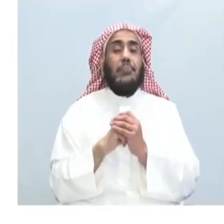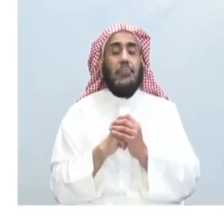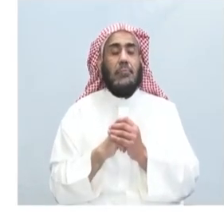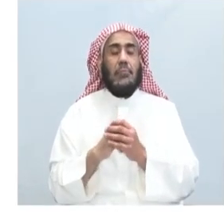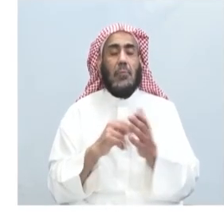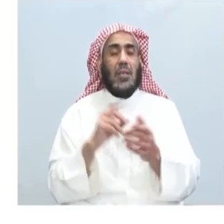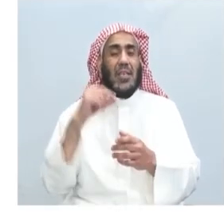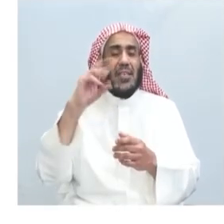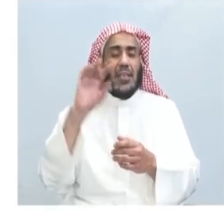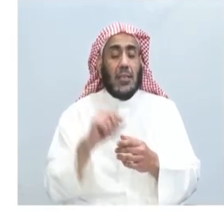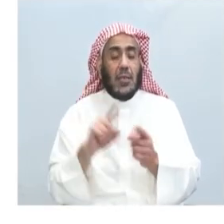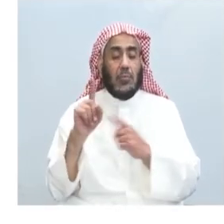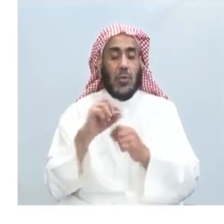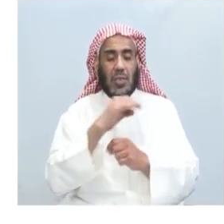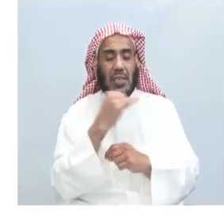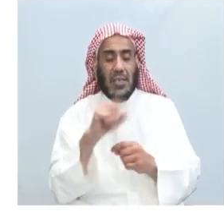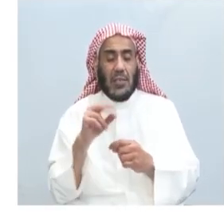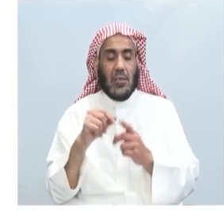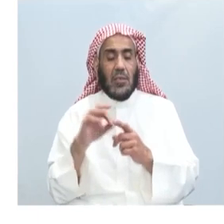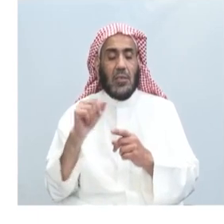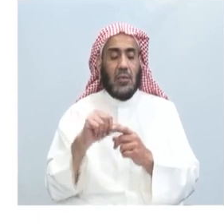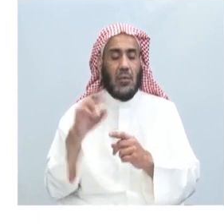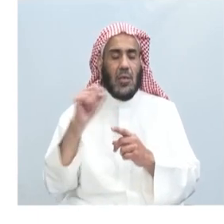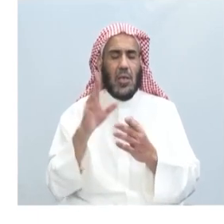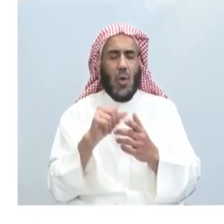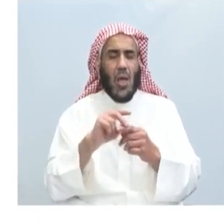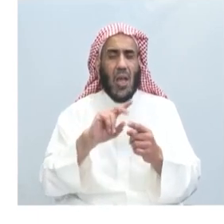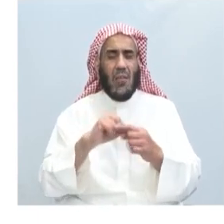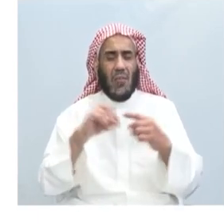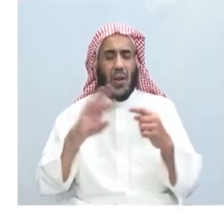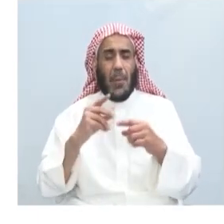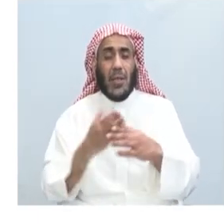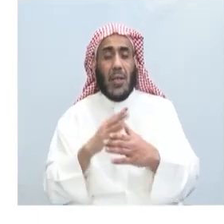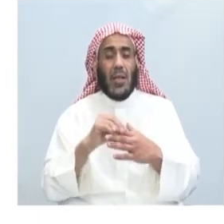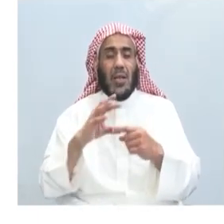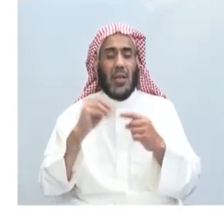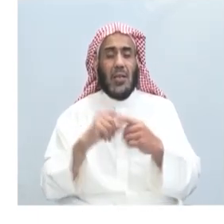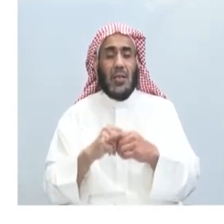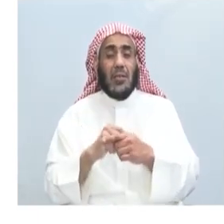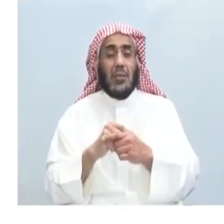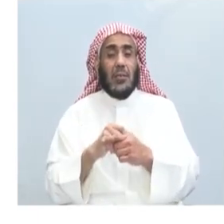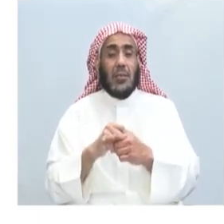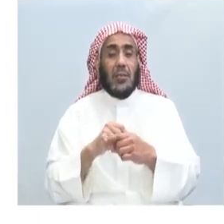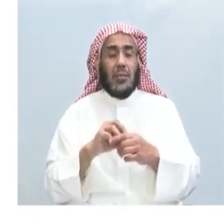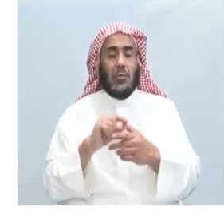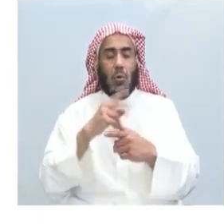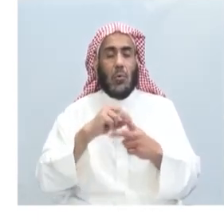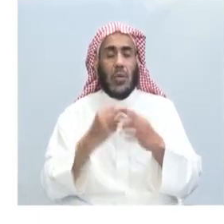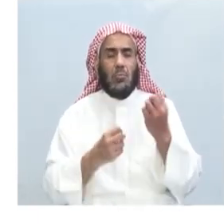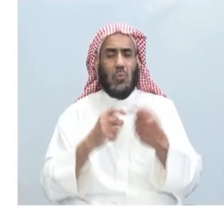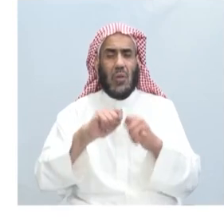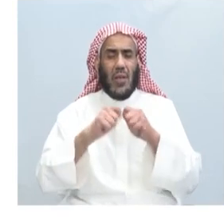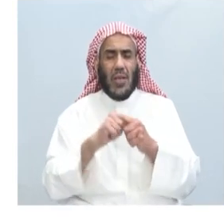طبعا الدلتا اتش ار اكس ان يساوي الفرق بين الحراره للمواد النتجه والمواد